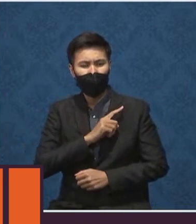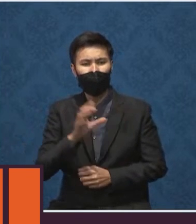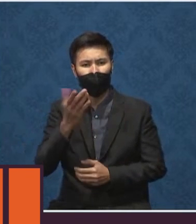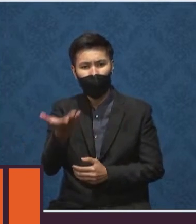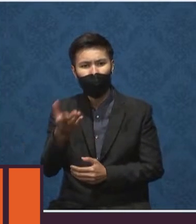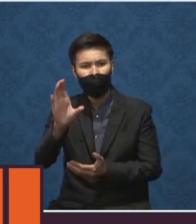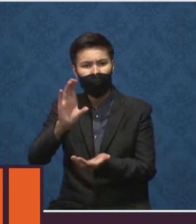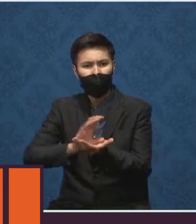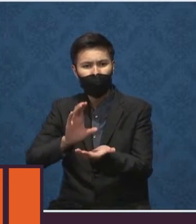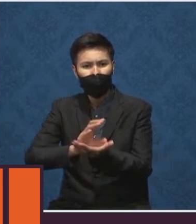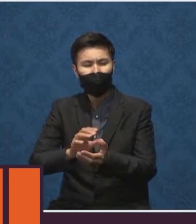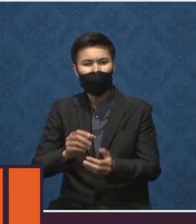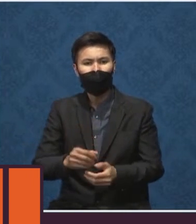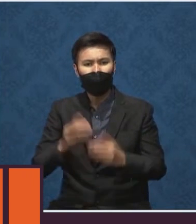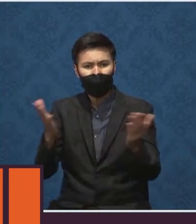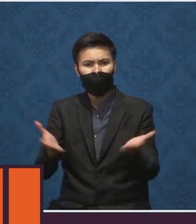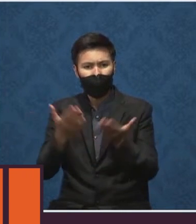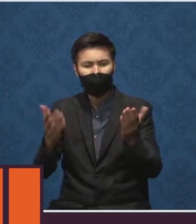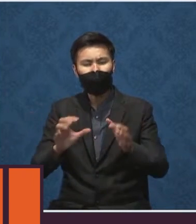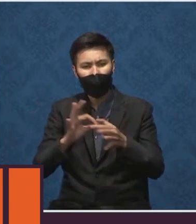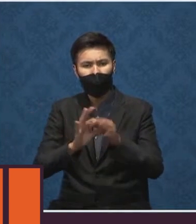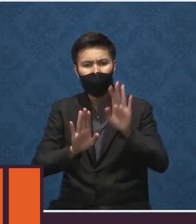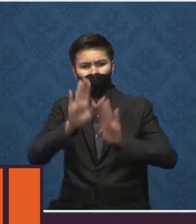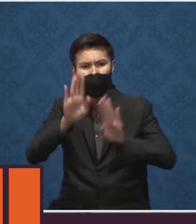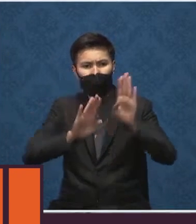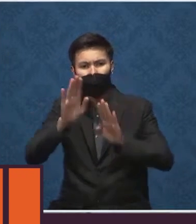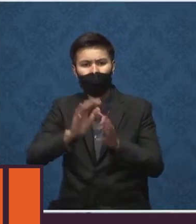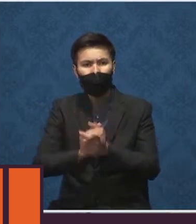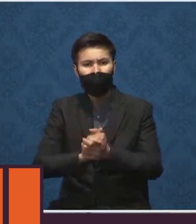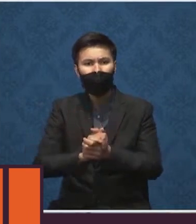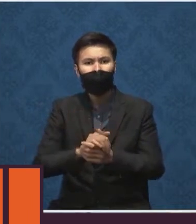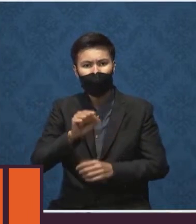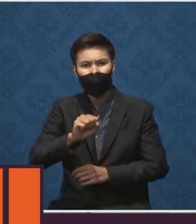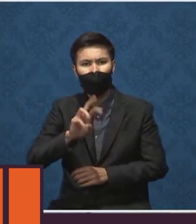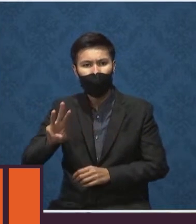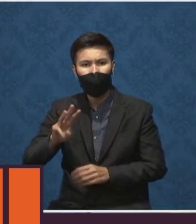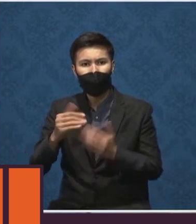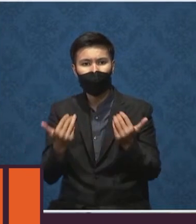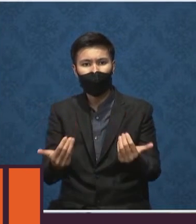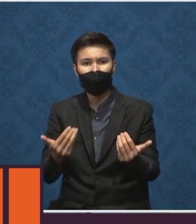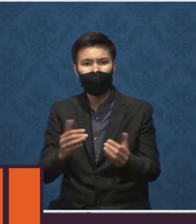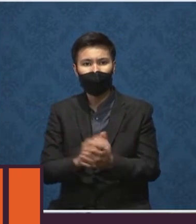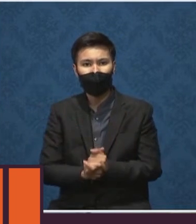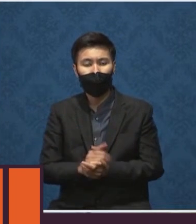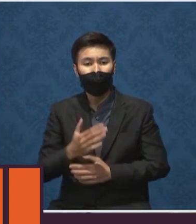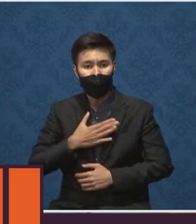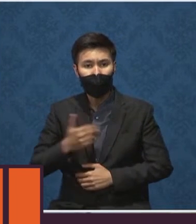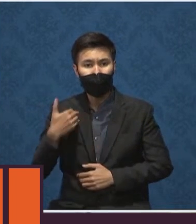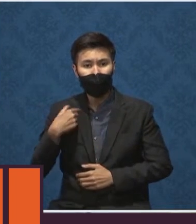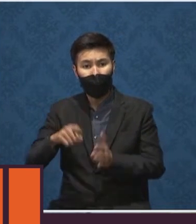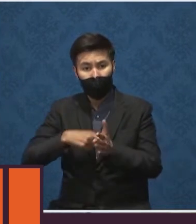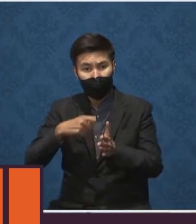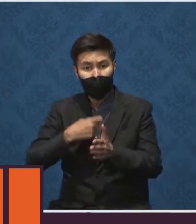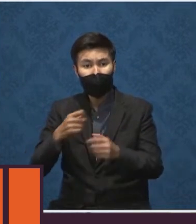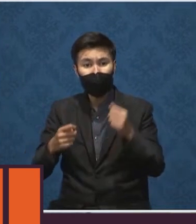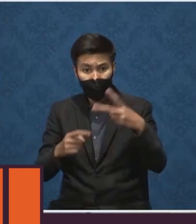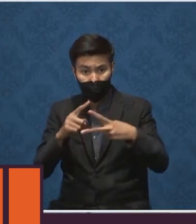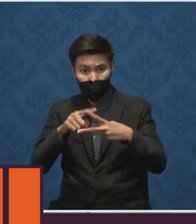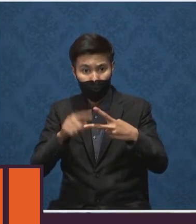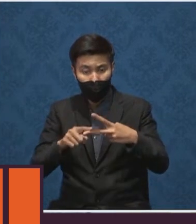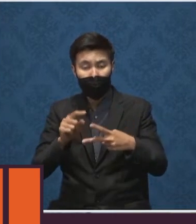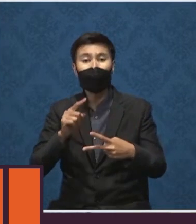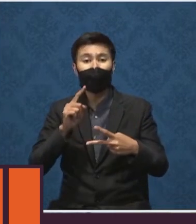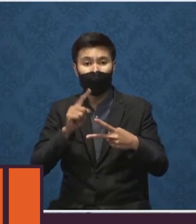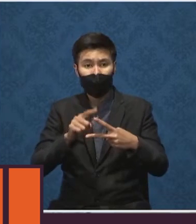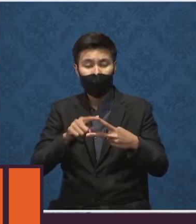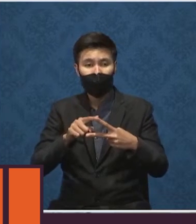มาณไปส่เสิมคามเข้ใจดานประชาติปัไก็คือวฐธสพ comunidad ใรปแ requre rightlyผมมทสเหผลครับเหตุผท 1,นซ